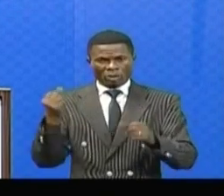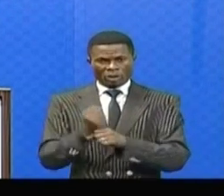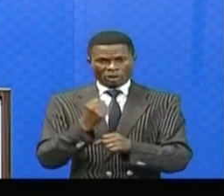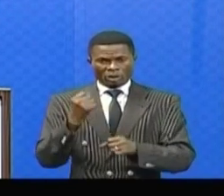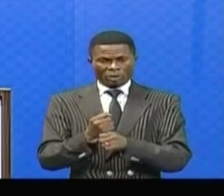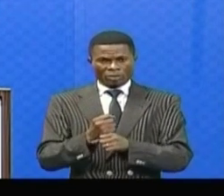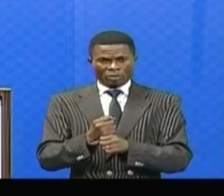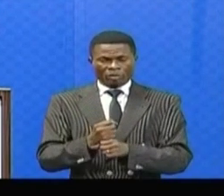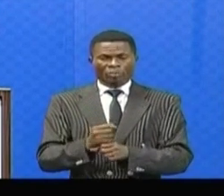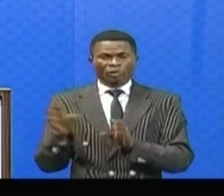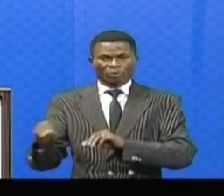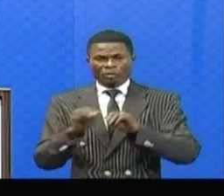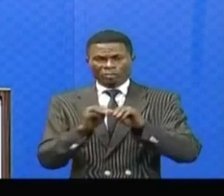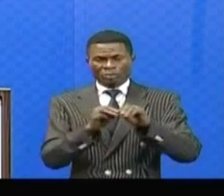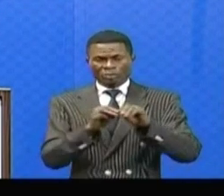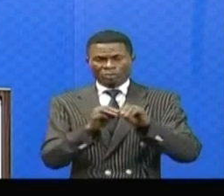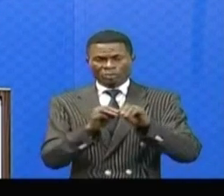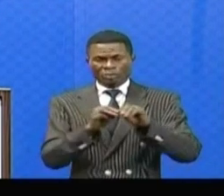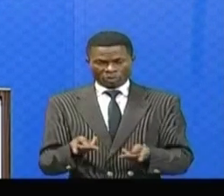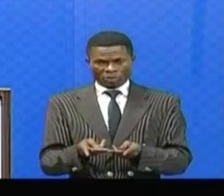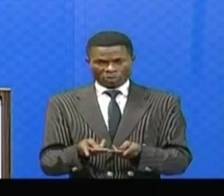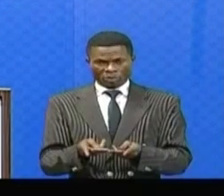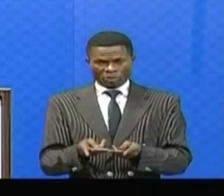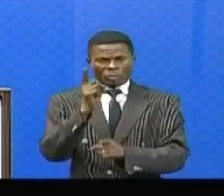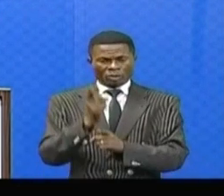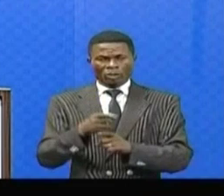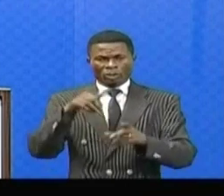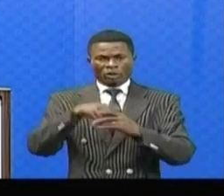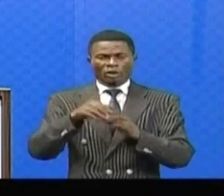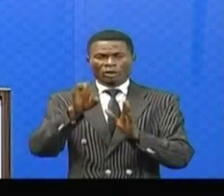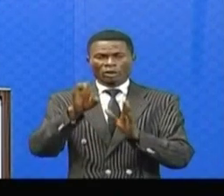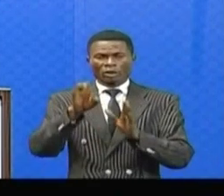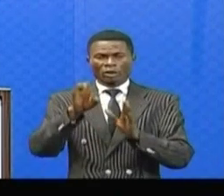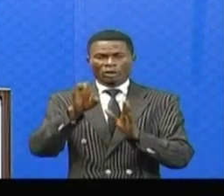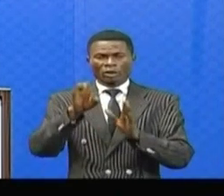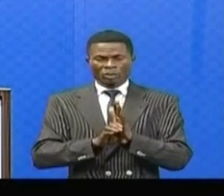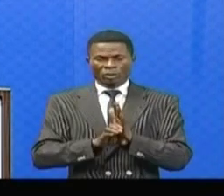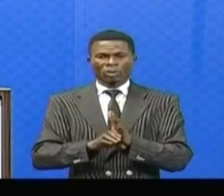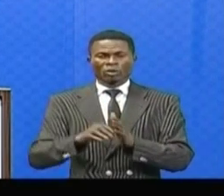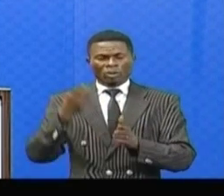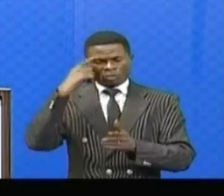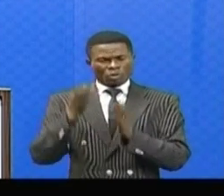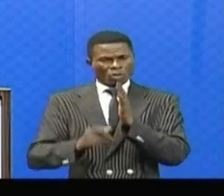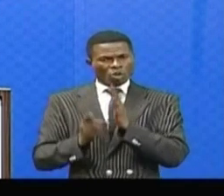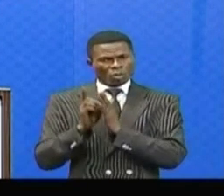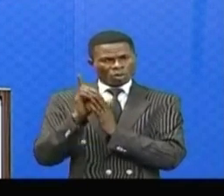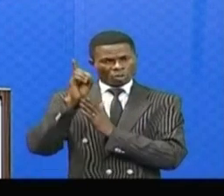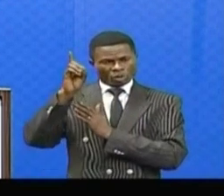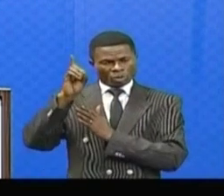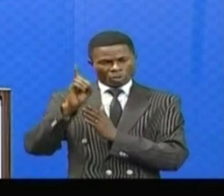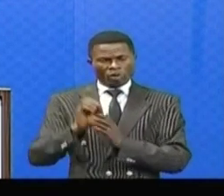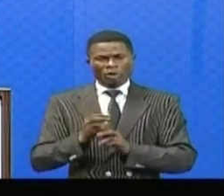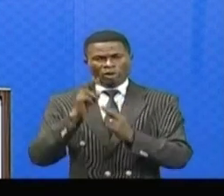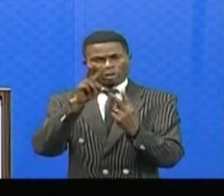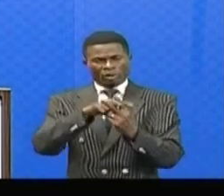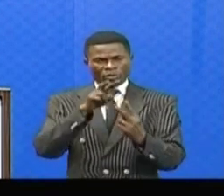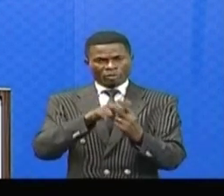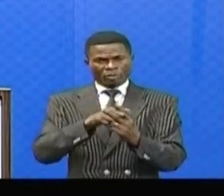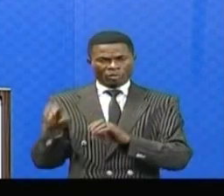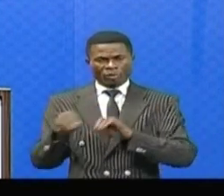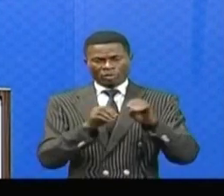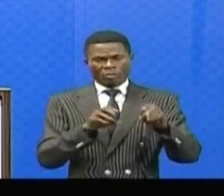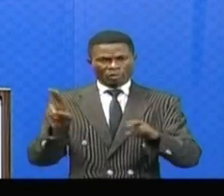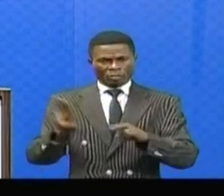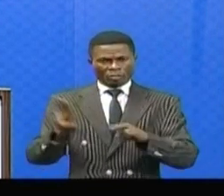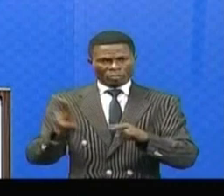requiert la mise en place d'un cadre constitutionnel de pilotage rénové pouvant garantir la mise en œuvre